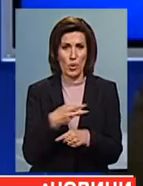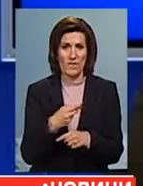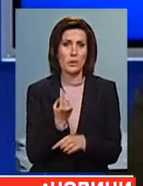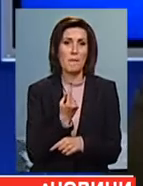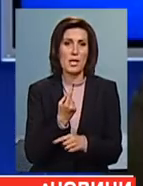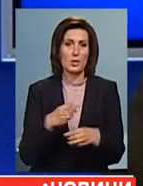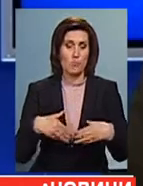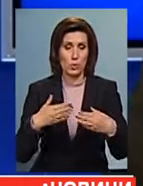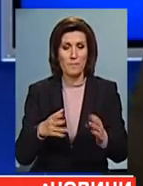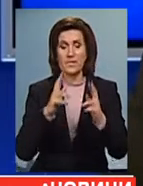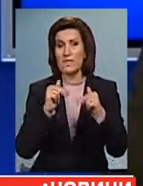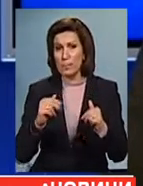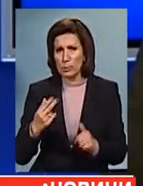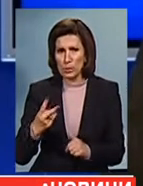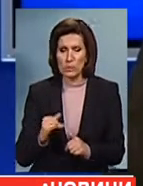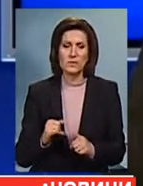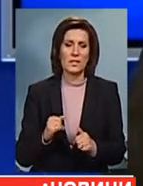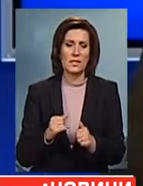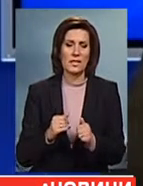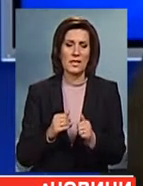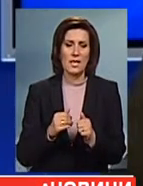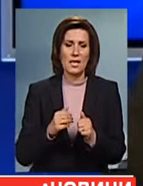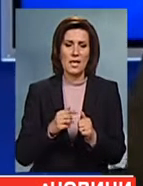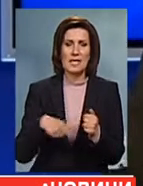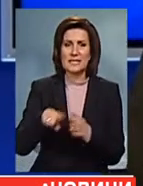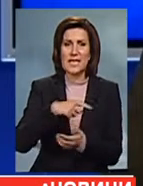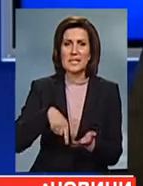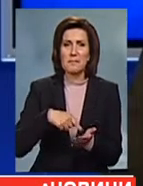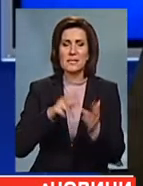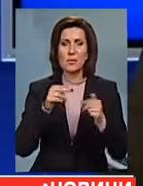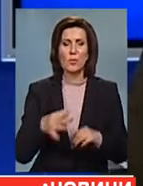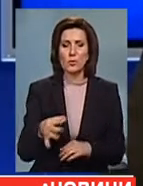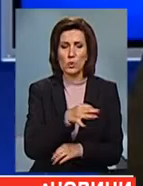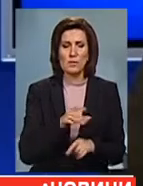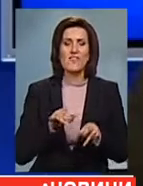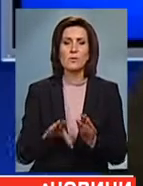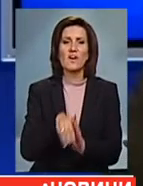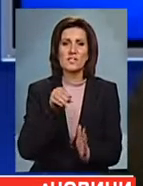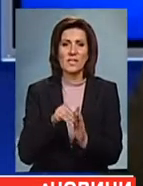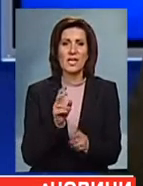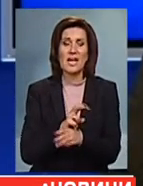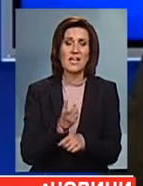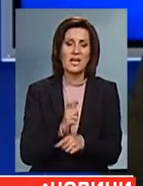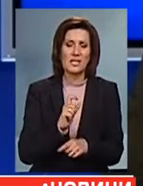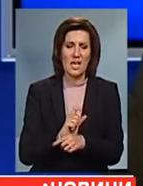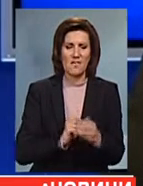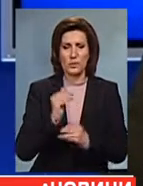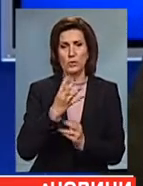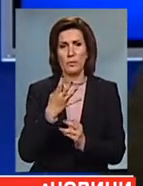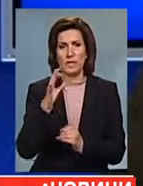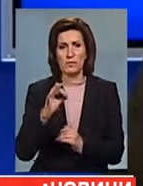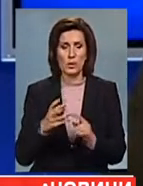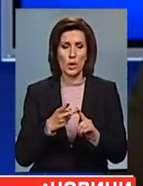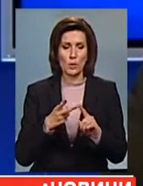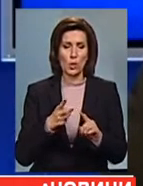туром. В Дніпропетровську, серед міст Дніпропетровської області, де відбуваються вибори, явка найвища – 45%. На